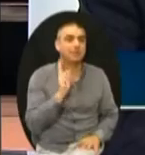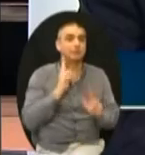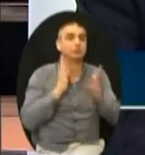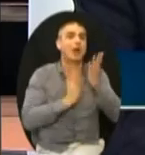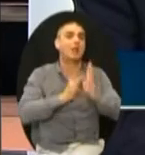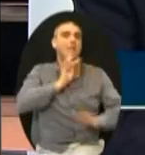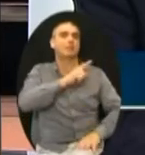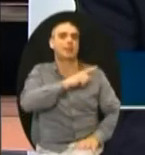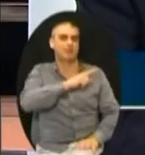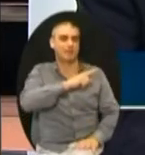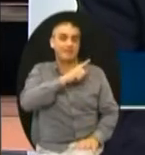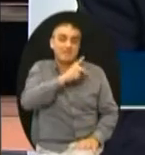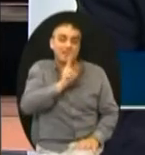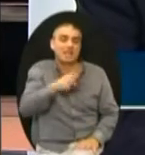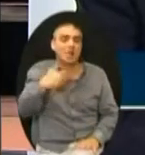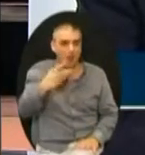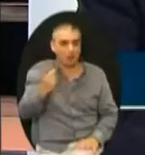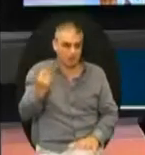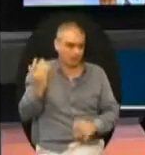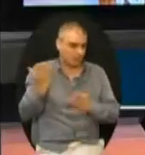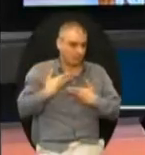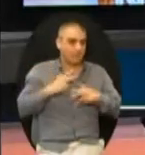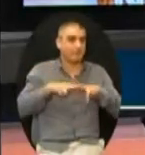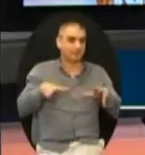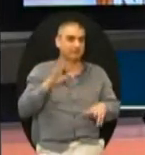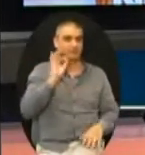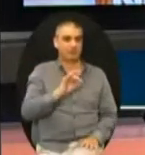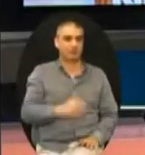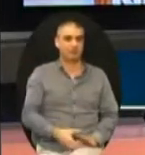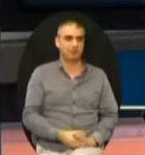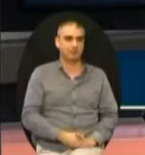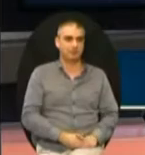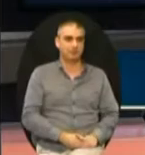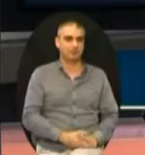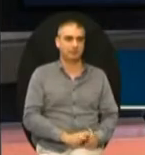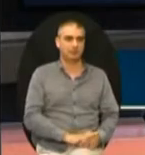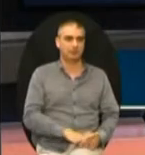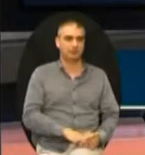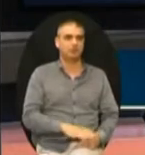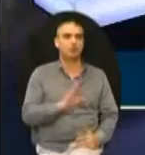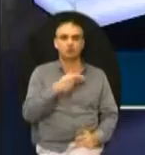אלימה נגדם, ואתה עלול להביא למצב בוא, של פגיעה. לא יש